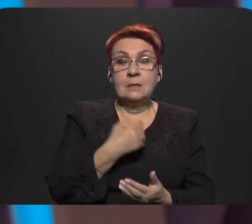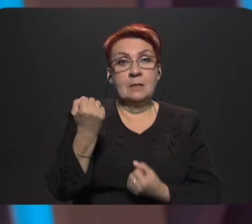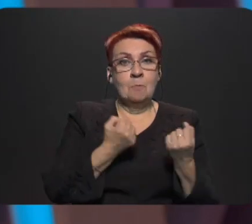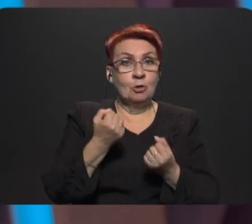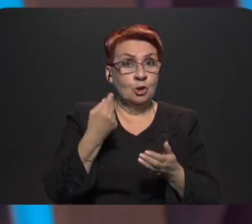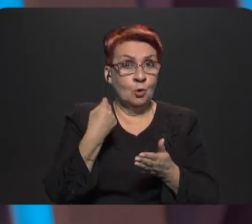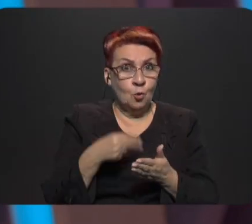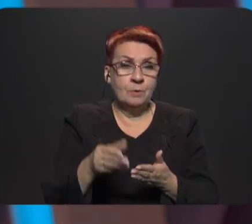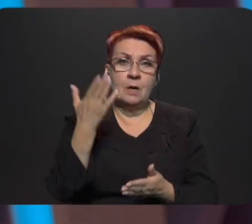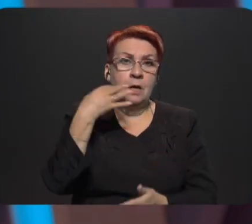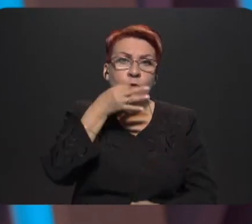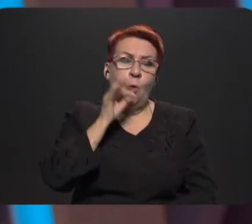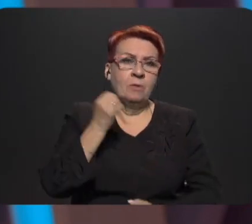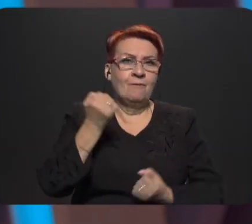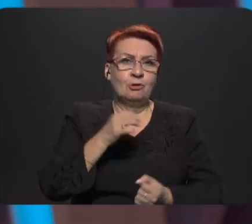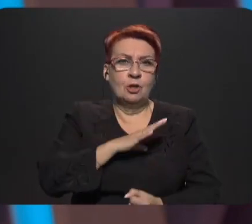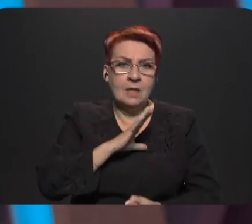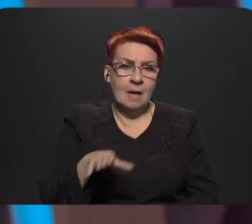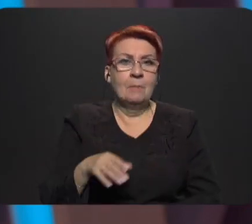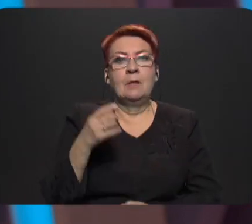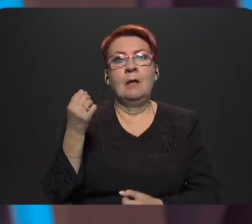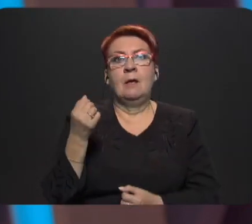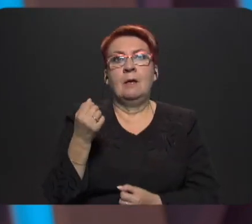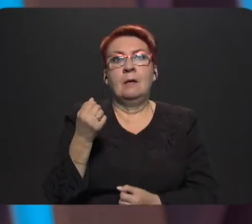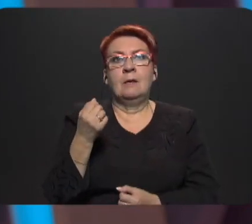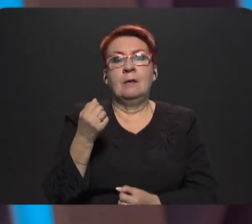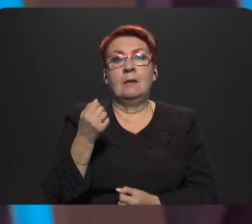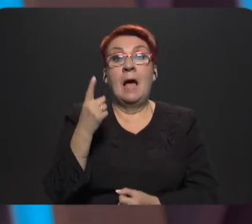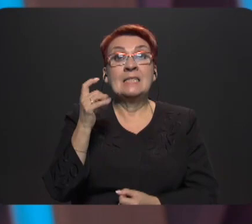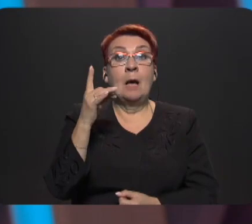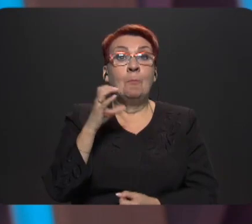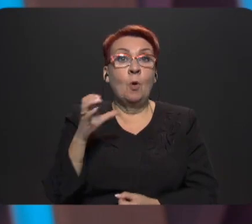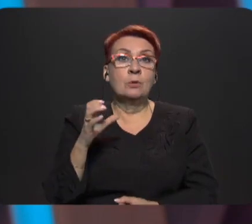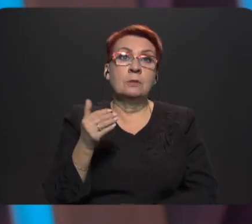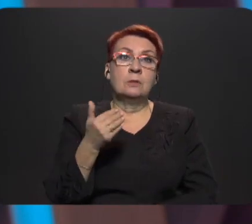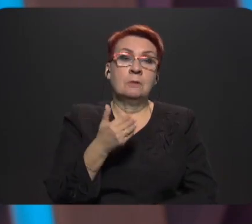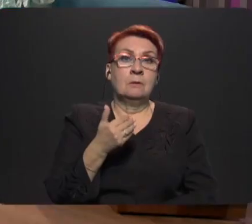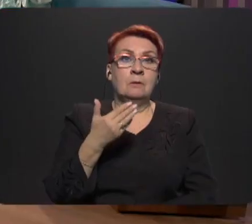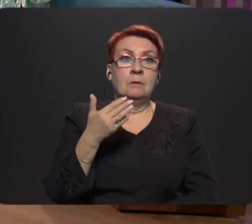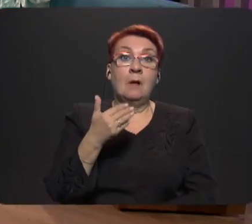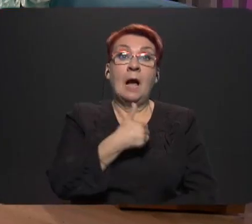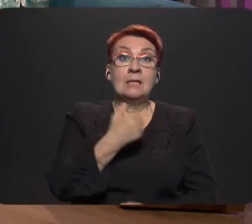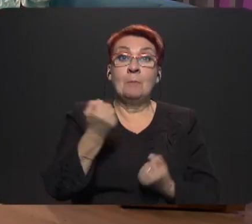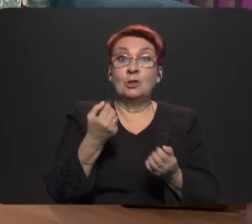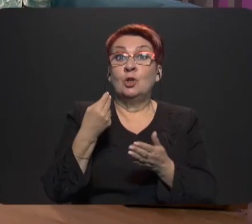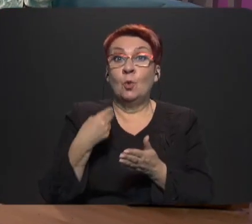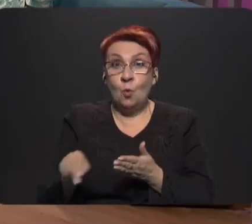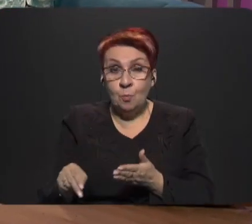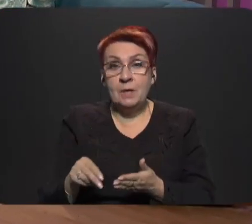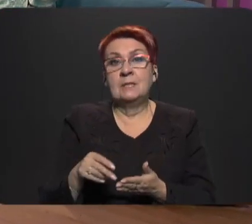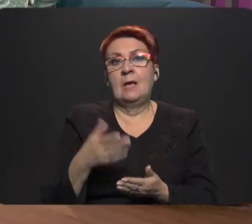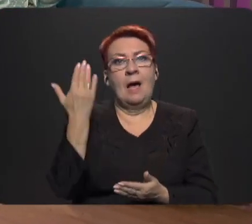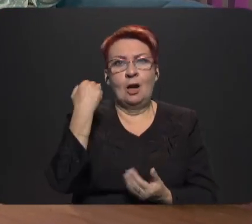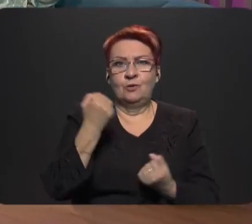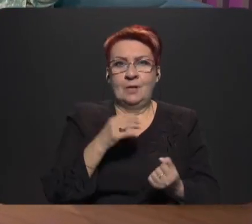было машины и нет опыта вождения. Но не могу найти автомобиль под свой запрос. Сначала резко цены выросли, потом повысили ставку по